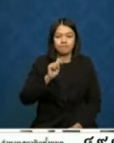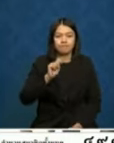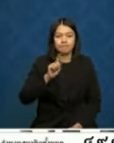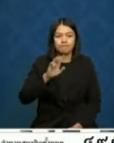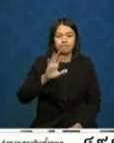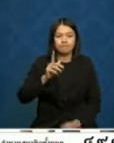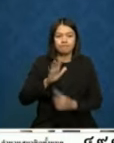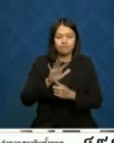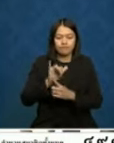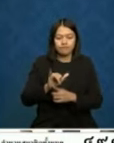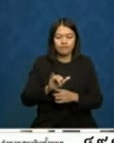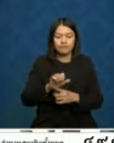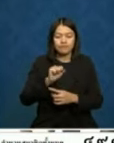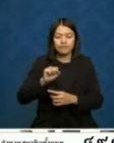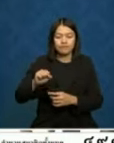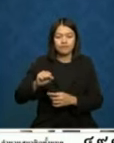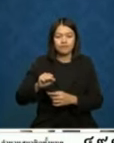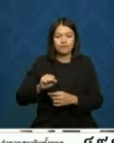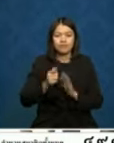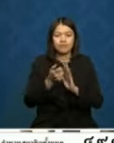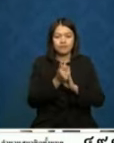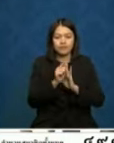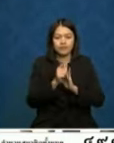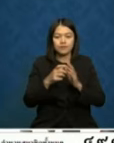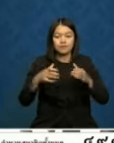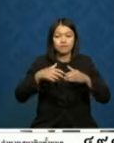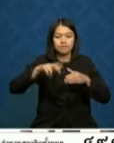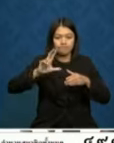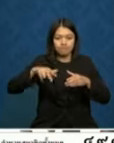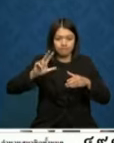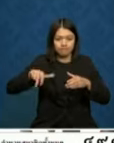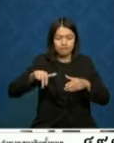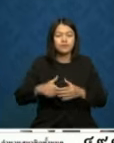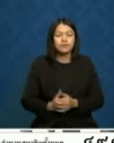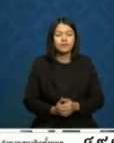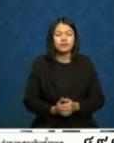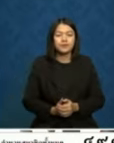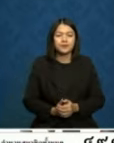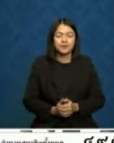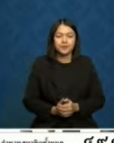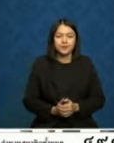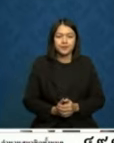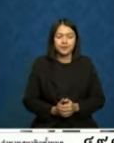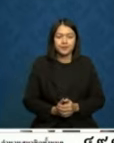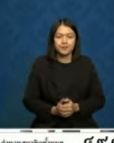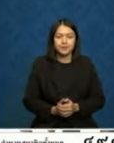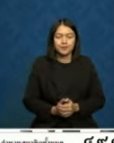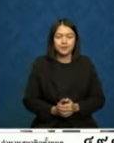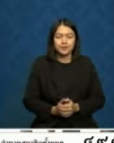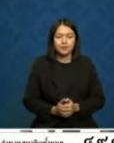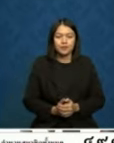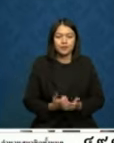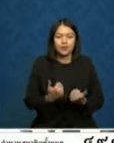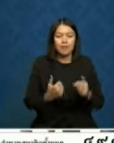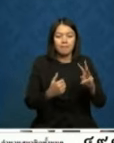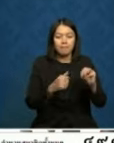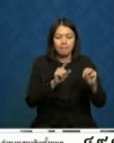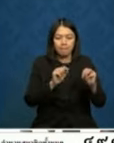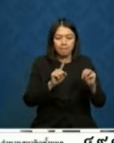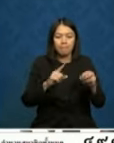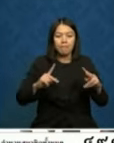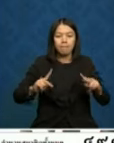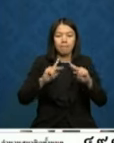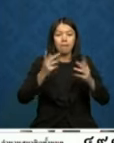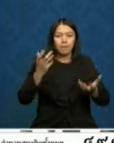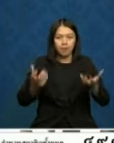สมาชิกสภาผู้แทนราษฎรจังหวัดอุดรธานีพรรคเพื่อไทยท่านประธานครับถึงมาตรา21กระทรวงยุติธรรม